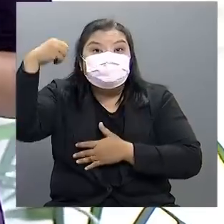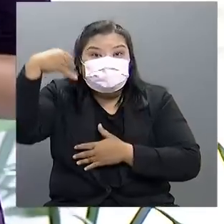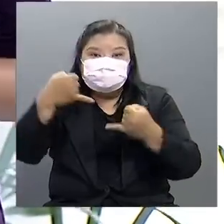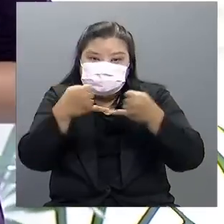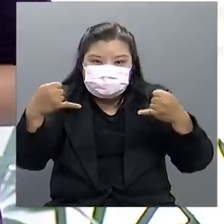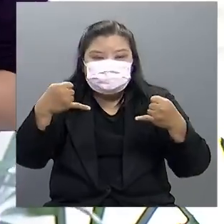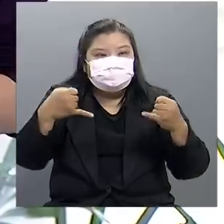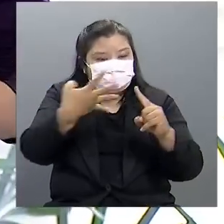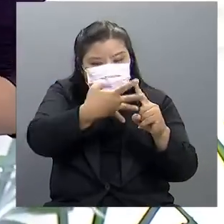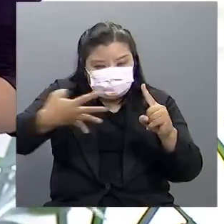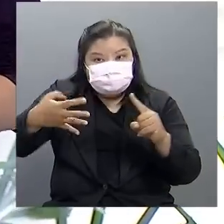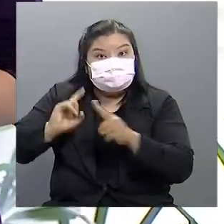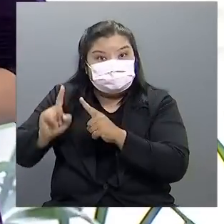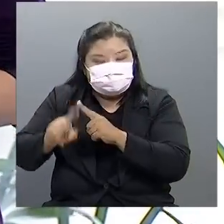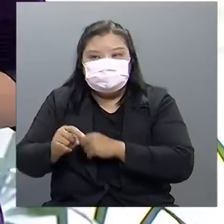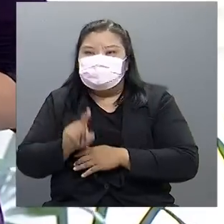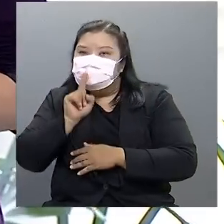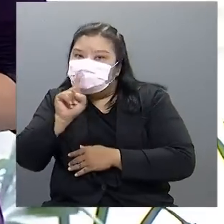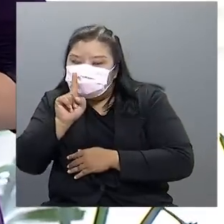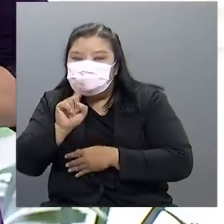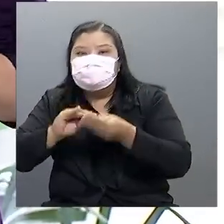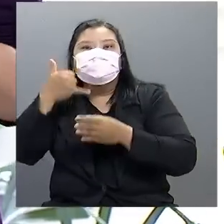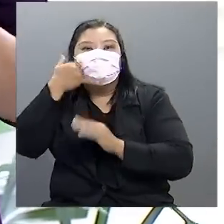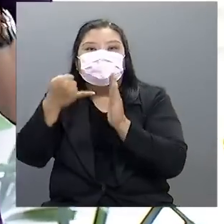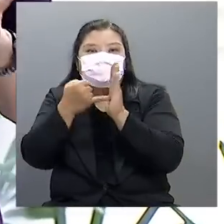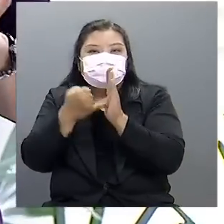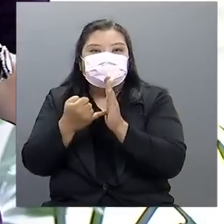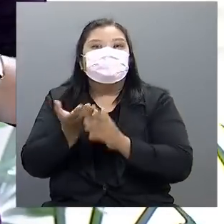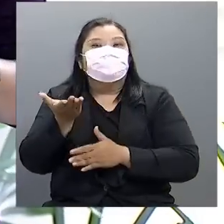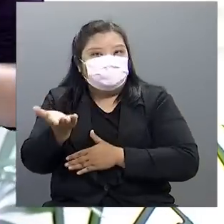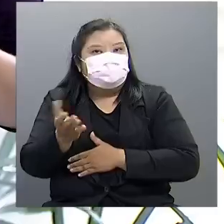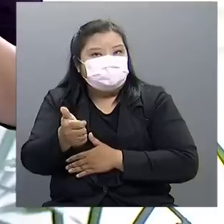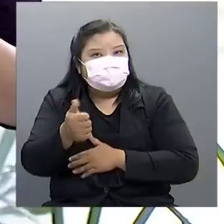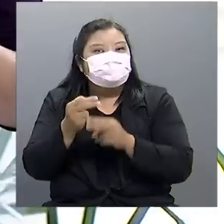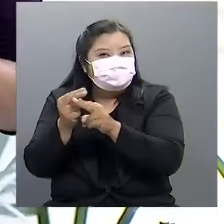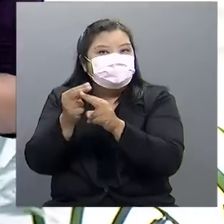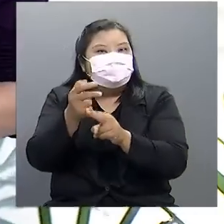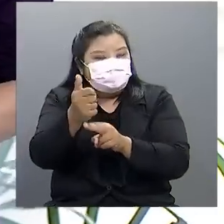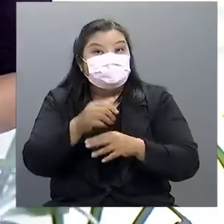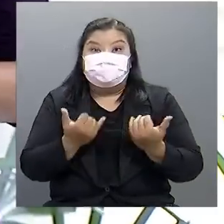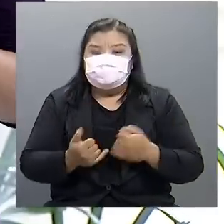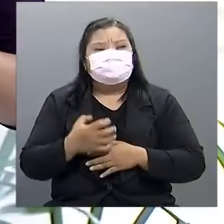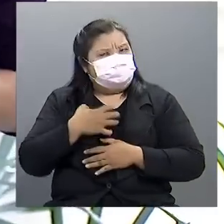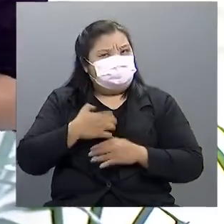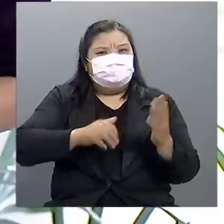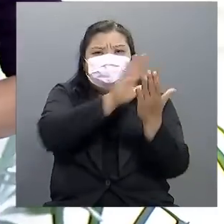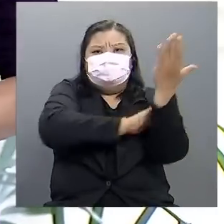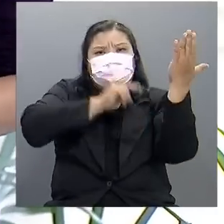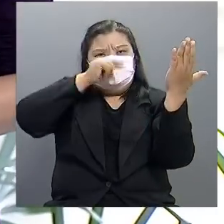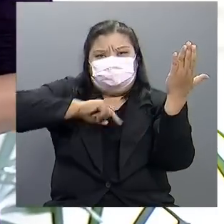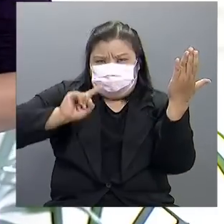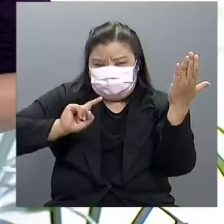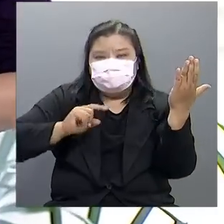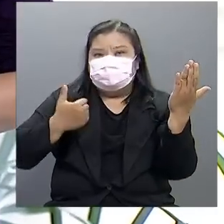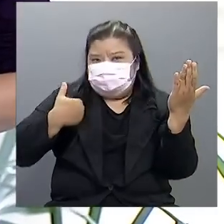ดนั้นๆ ช่วยกันค่ะอยากจะเห็นทั่วประเทศเลยสายสื่อสารเป็นระเบียบเสียท